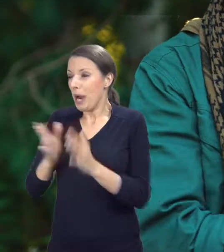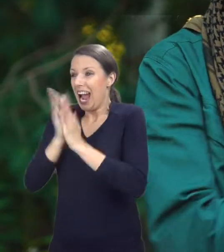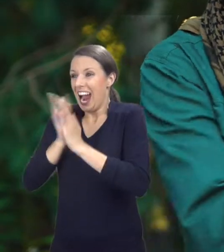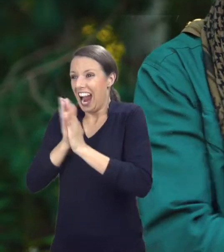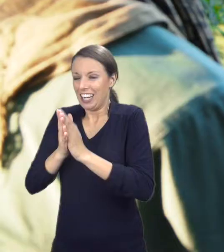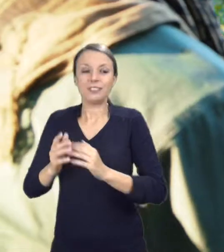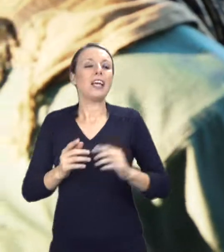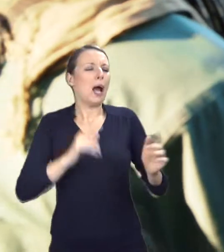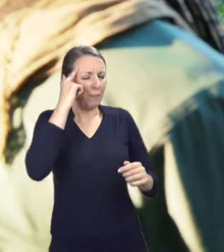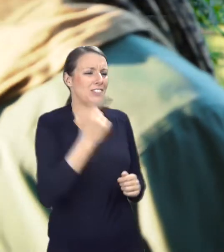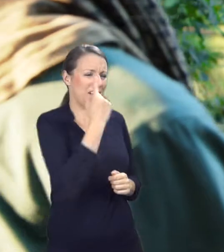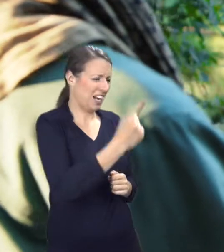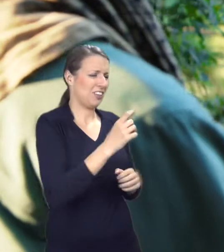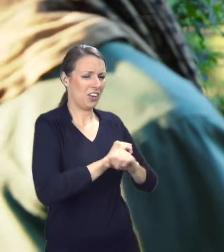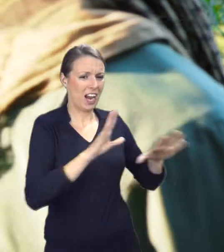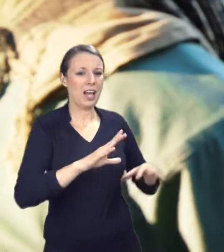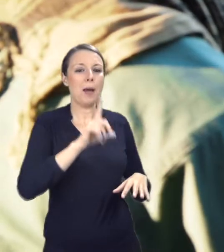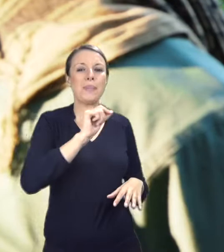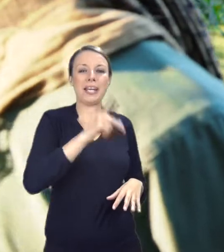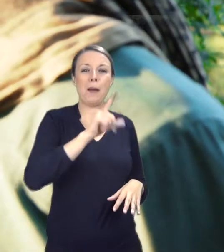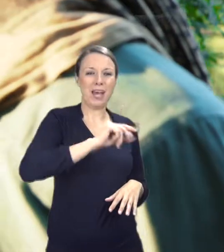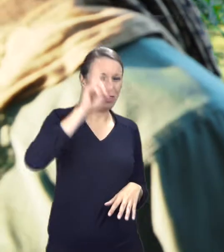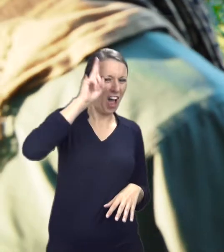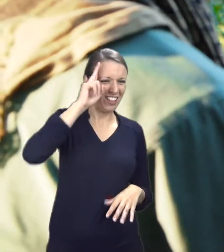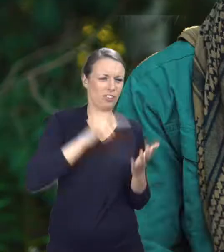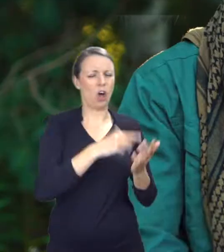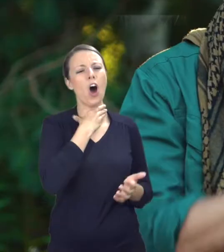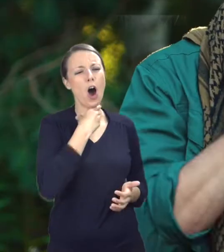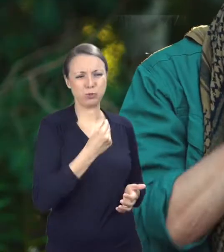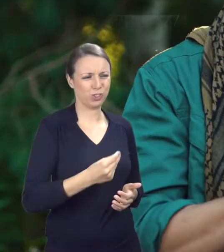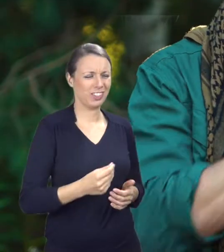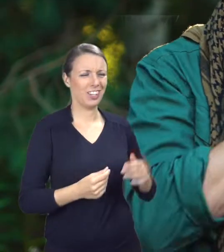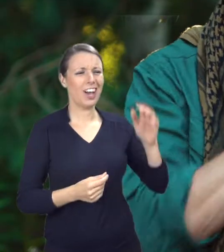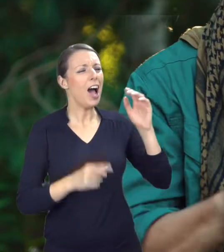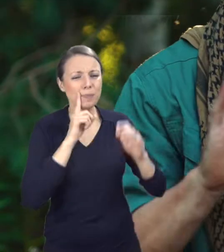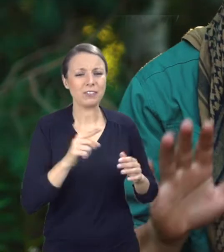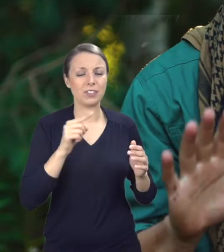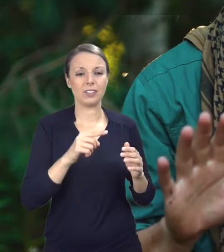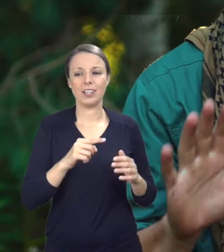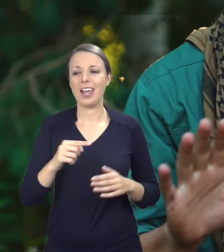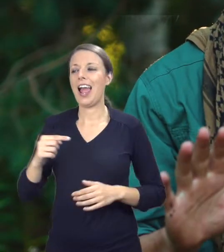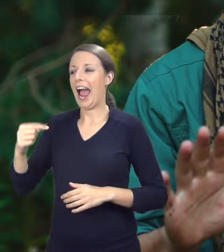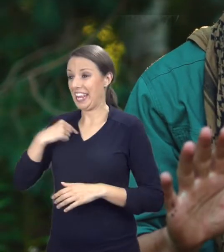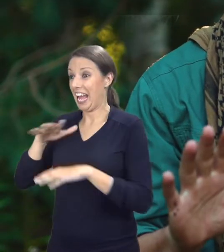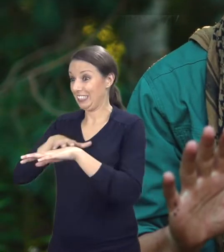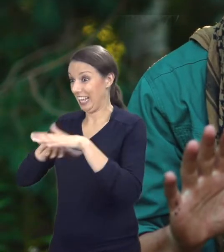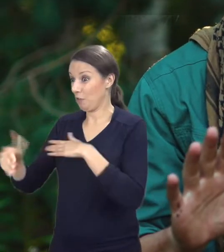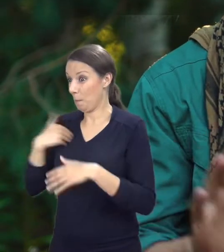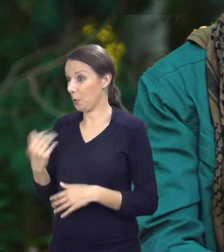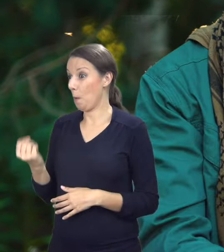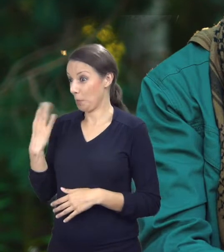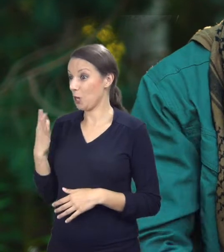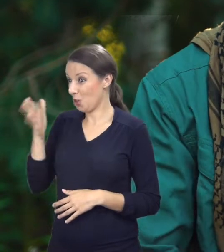będzie zbyt oczywiste. Była to toaleta PKP, w dawnych PKP. I myślę, że to jest miejsce, do którego mówisz to